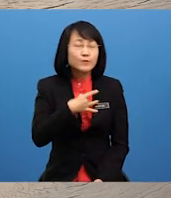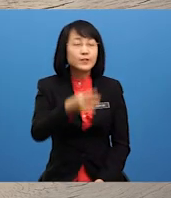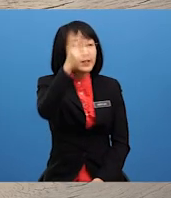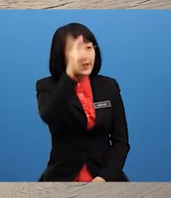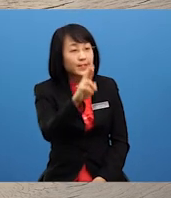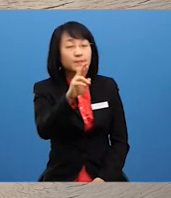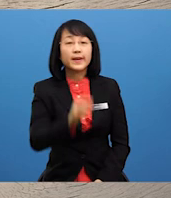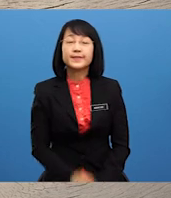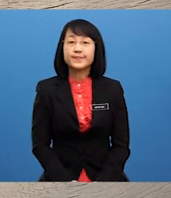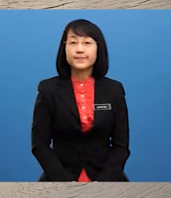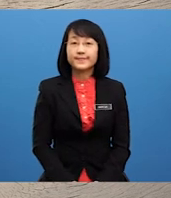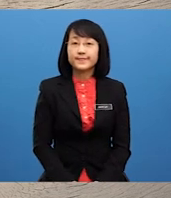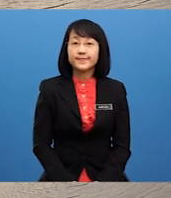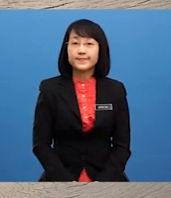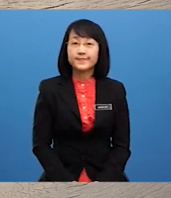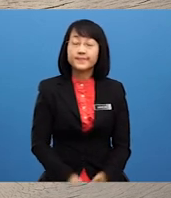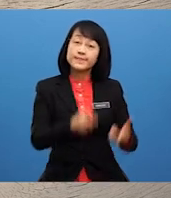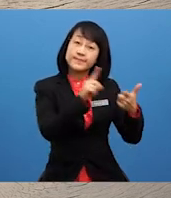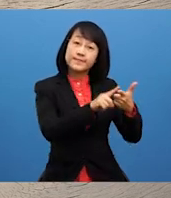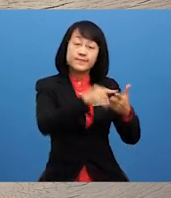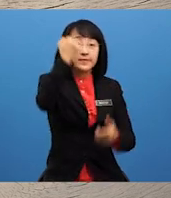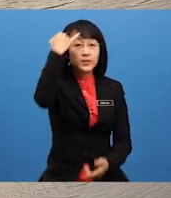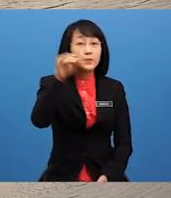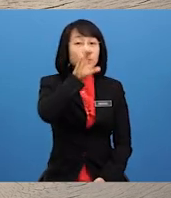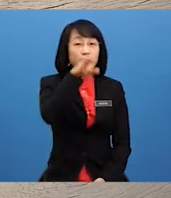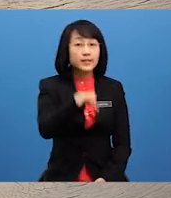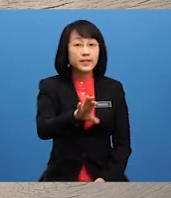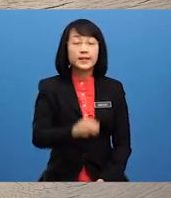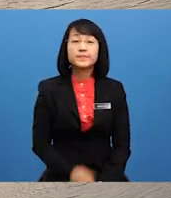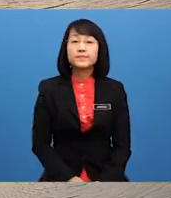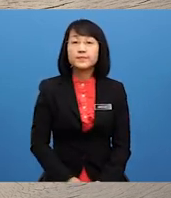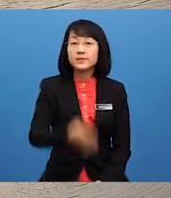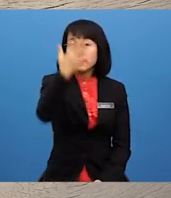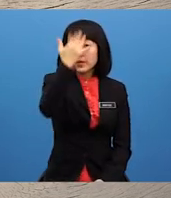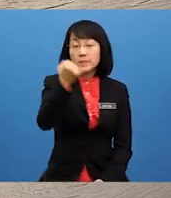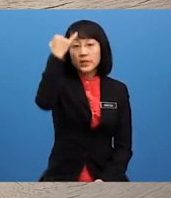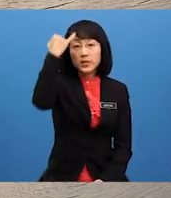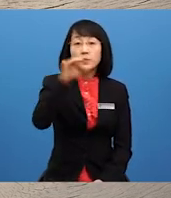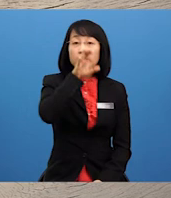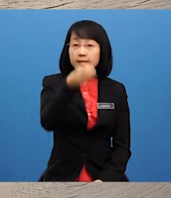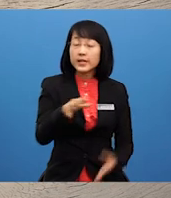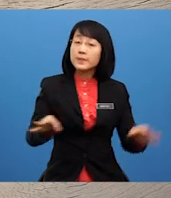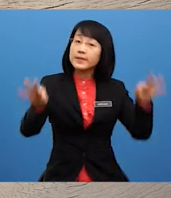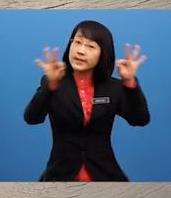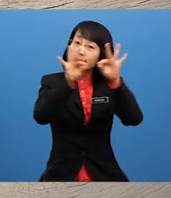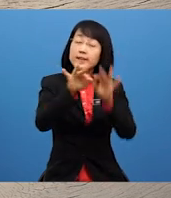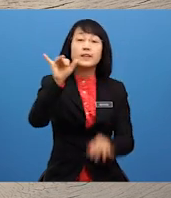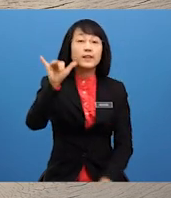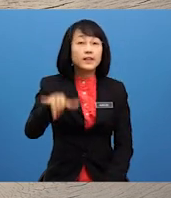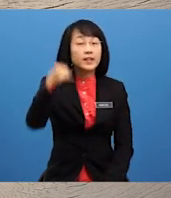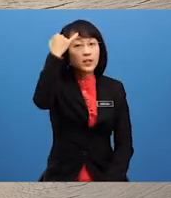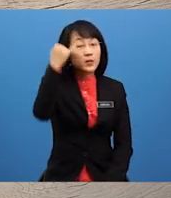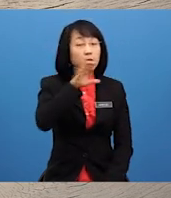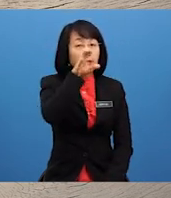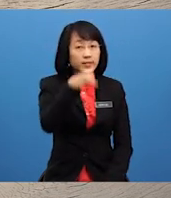Para pelajar sekalian, kedua, ilmu gajah. Mengapakah ilmu gajah itu penting? Ya, ilmu gajah